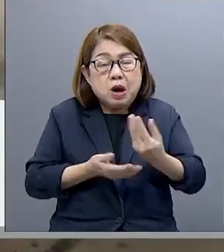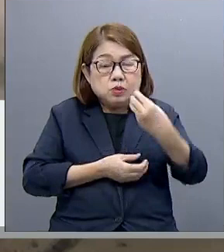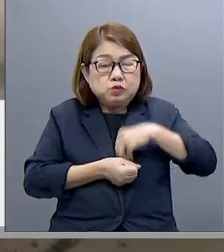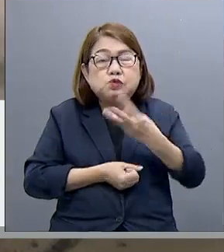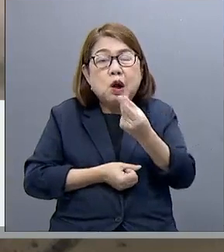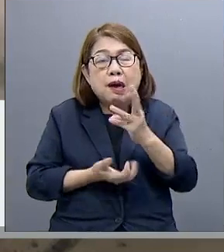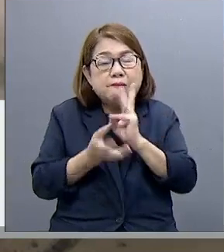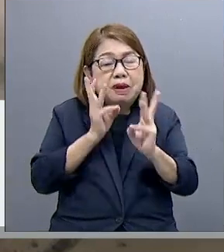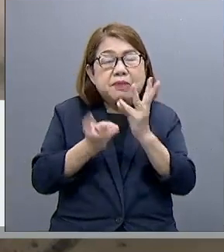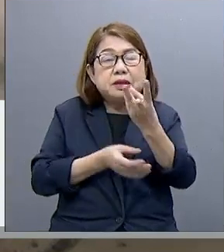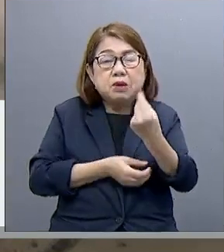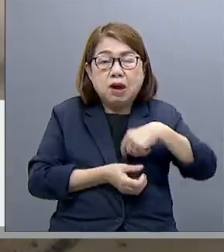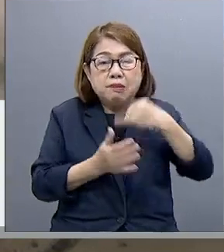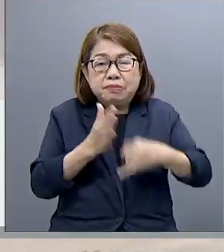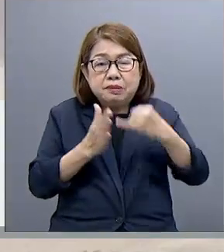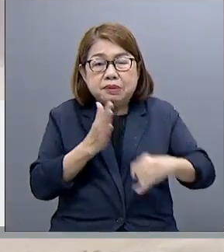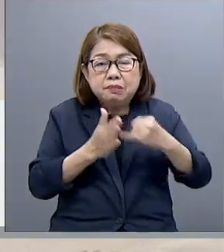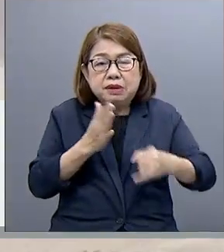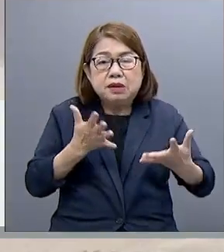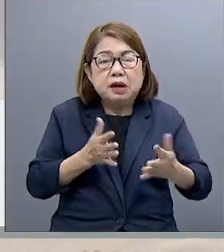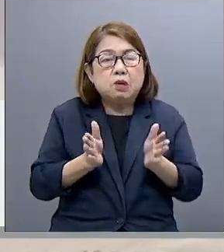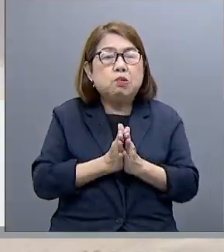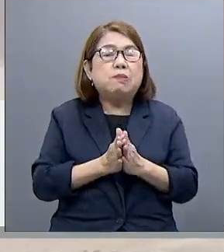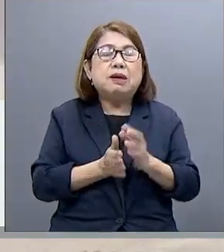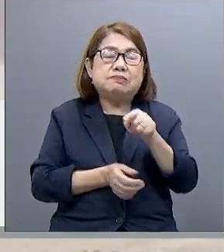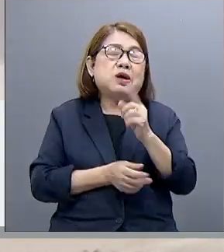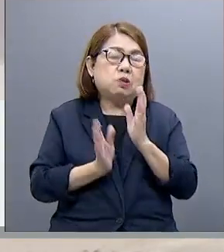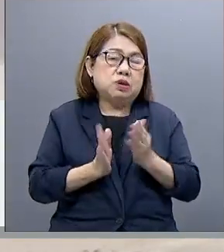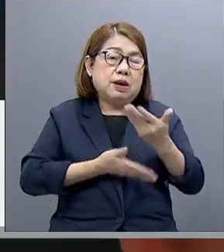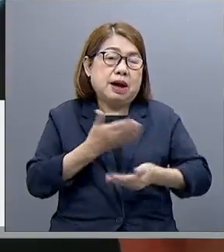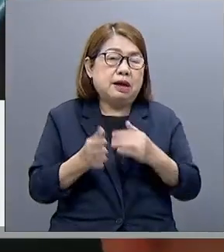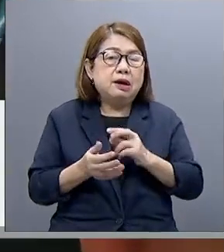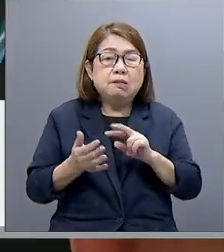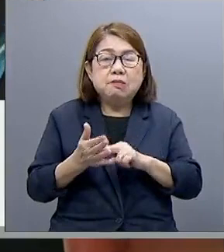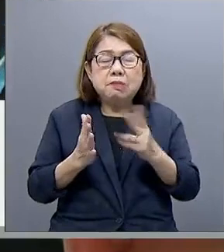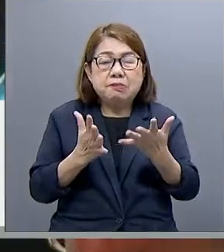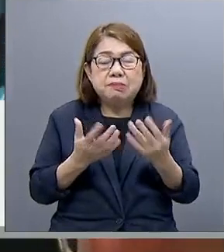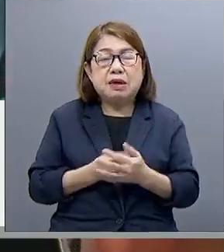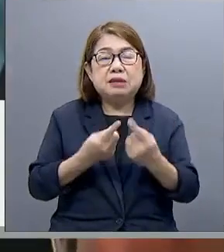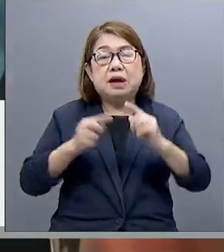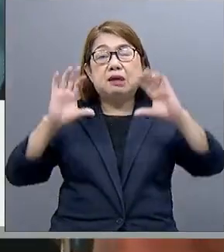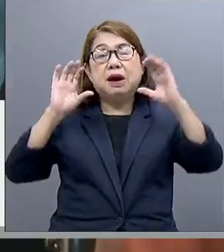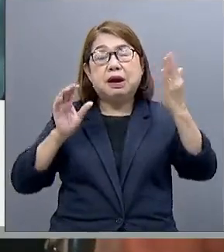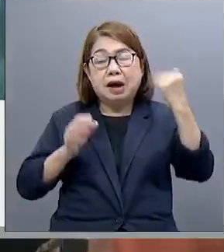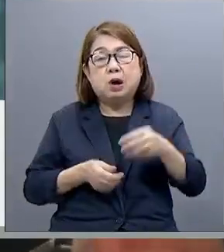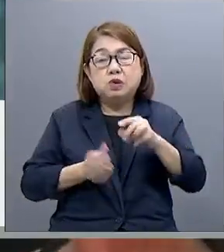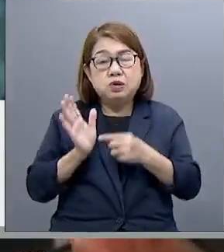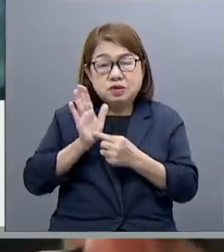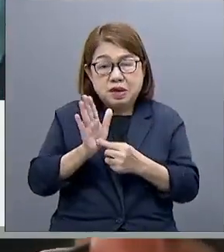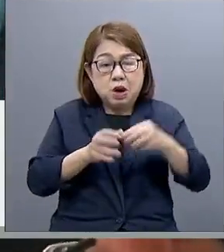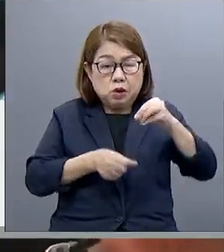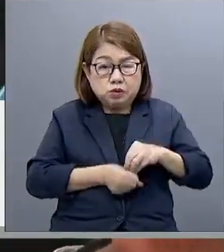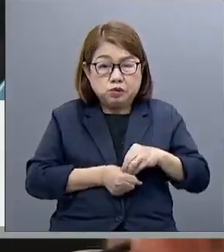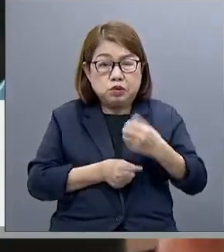ว่าจำนวนเท่าไหร่จึงเข้าขายเป็นผู้ค้าซึ่งในรัฐรัฐบาลที่แล้วเคยเสนอให้กำหนดครอบครองได้ไม่เกิน 15